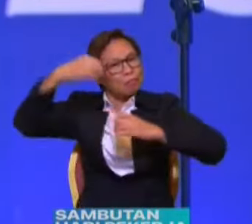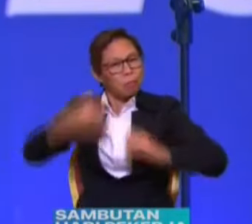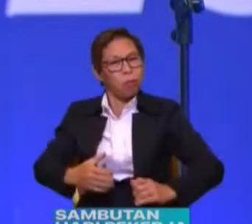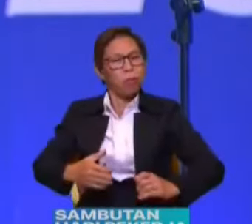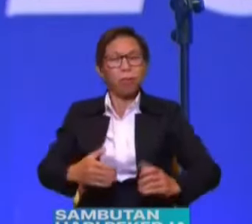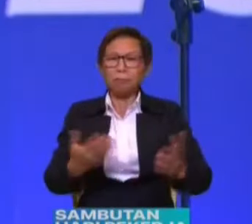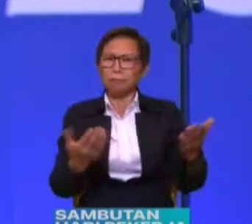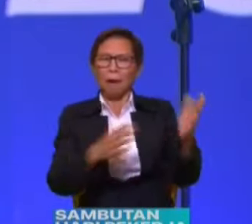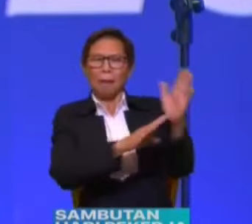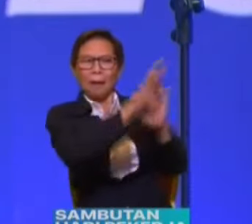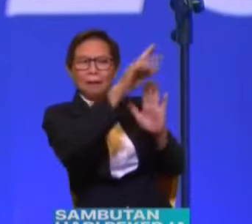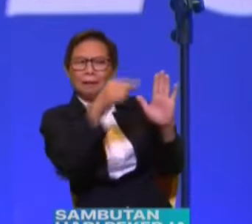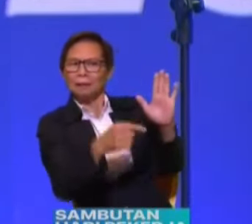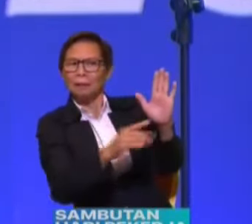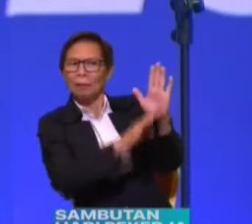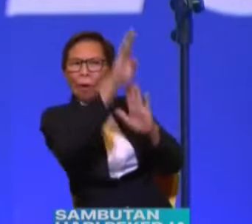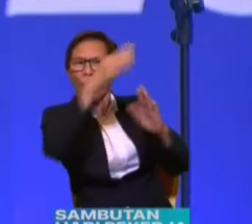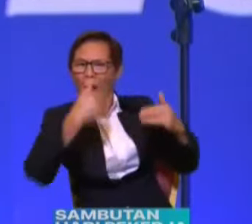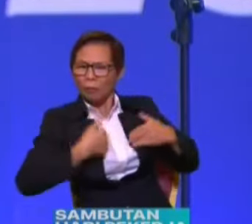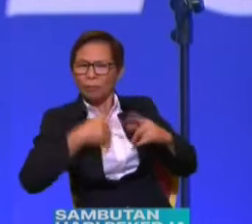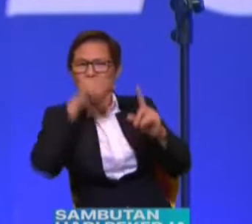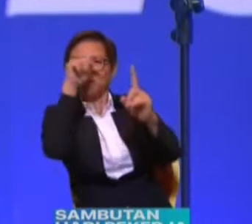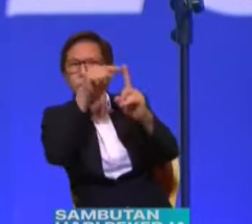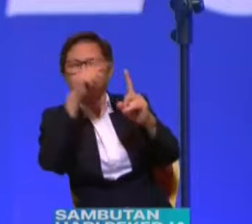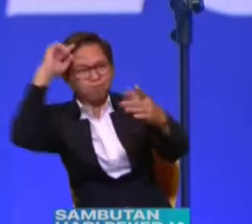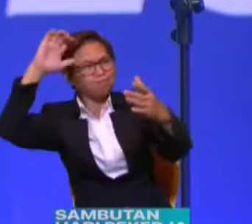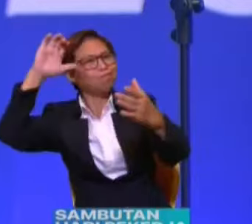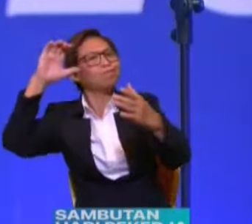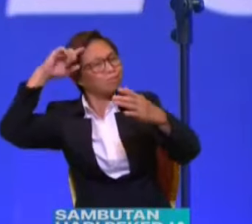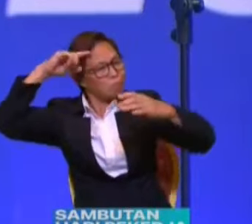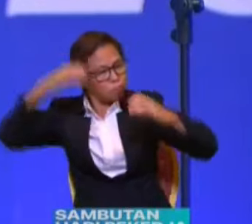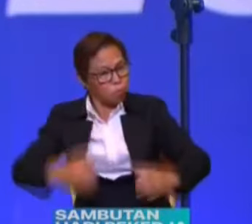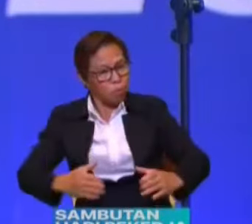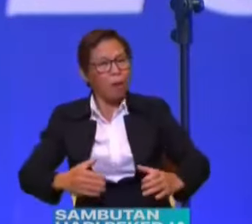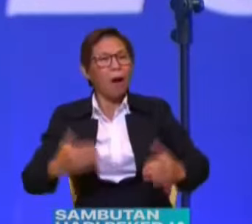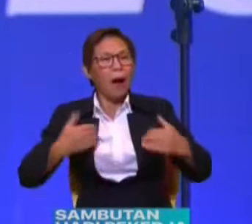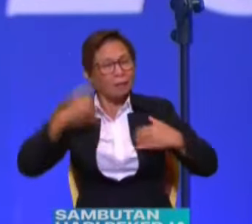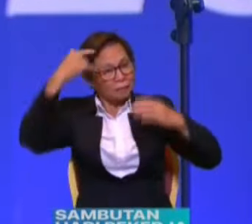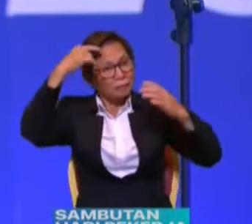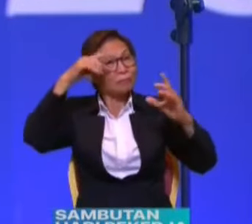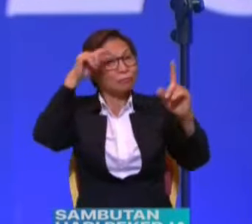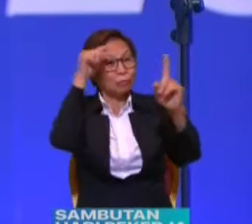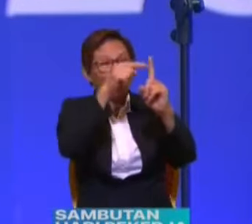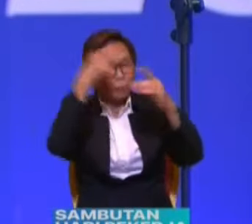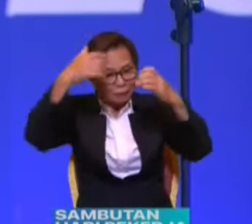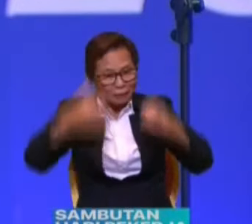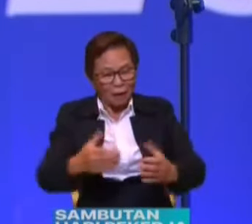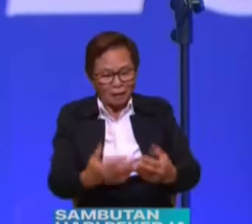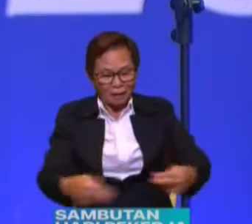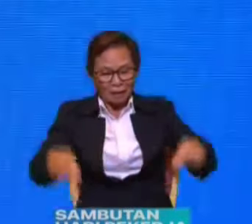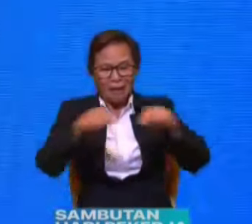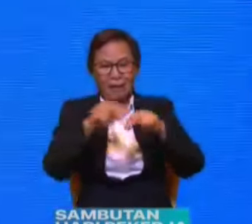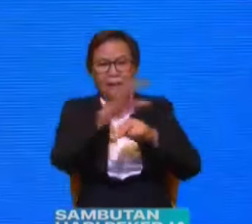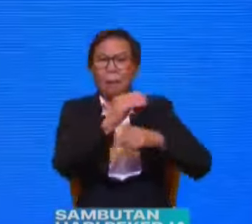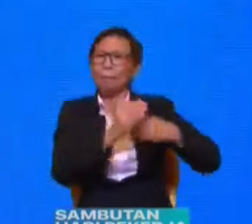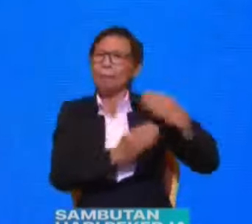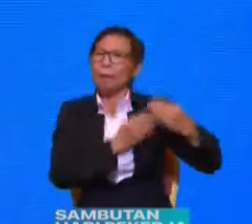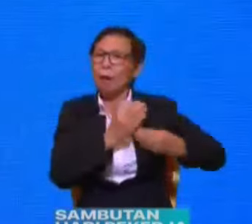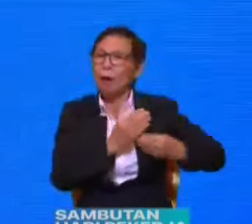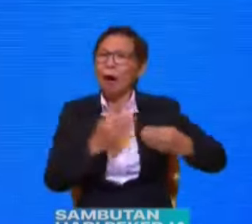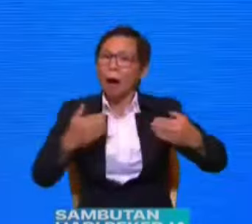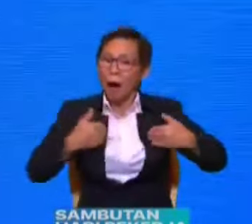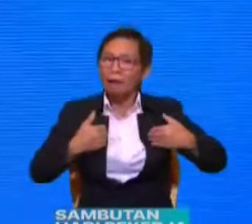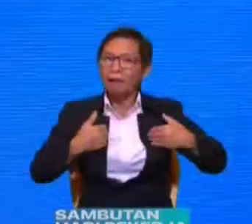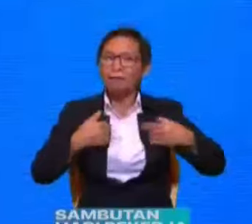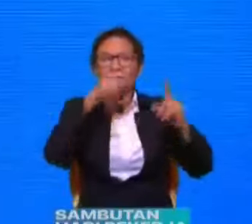Madani ini ada teras kepada keyakinan, ada teras kepada nilai dan akhlak, ada teras kepada